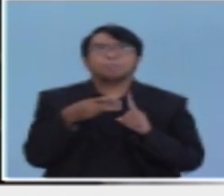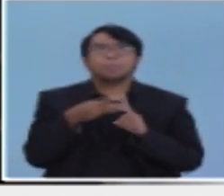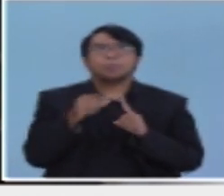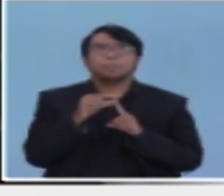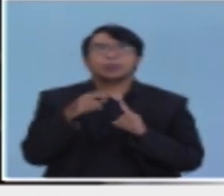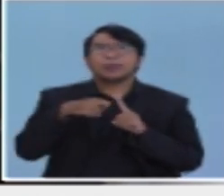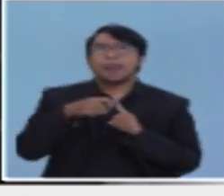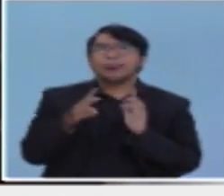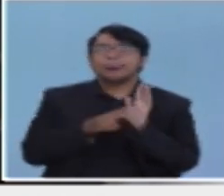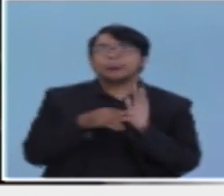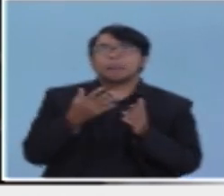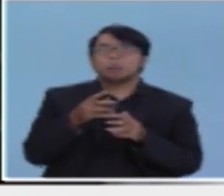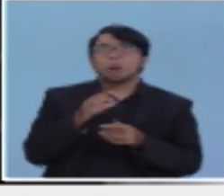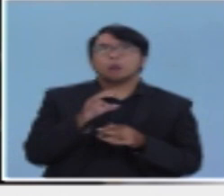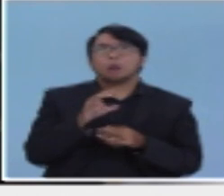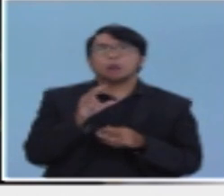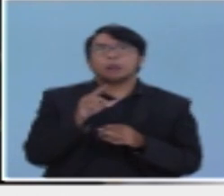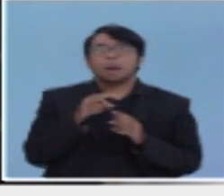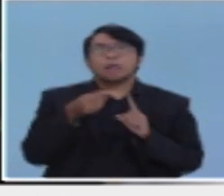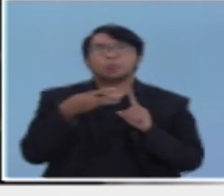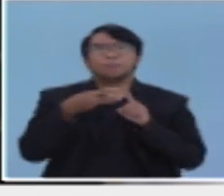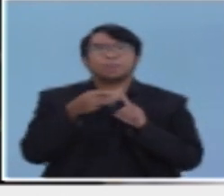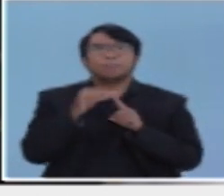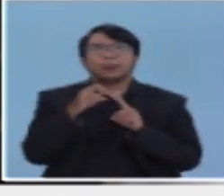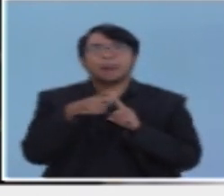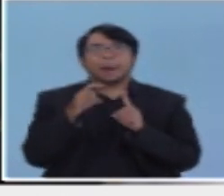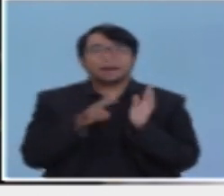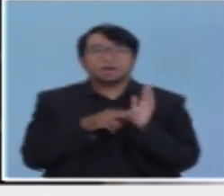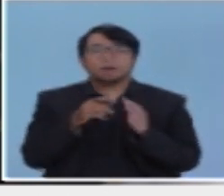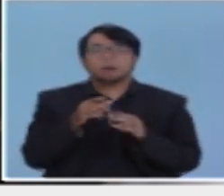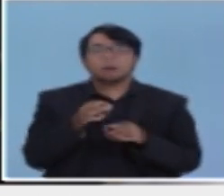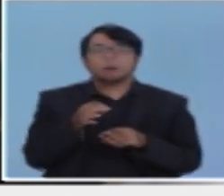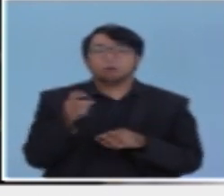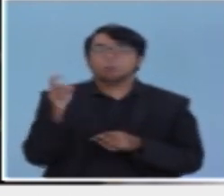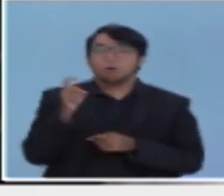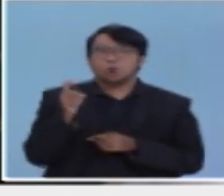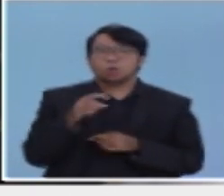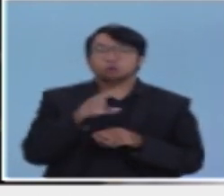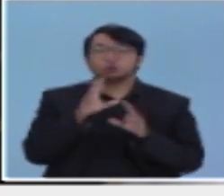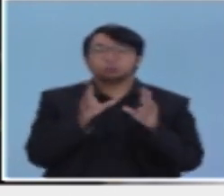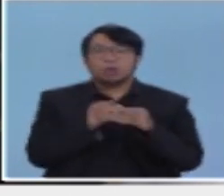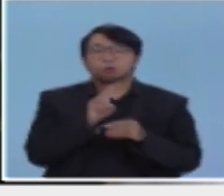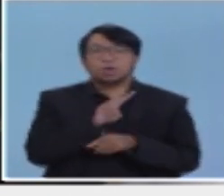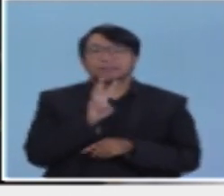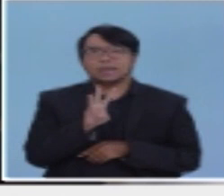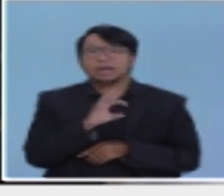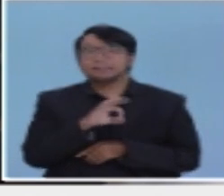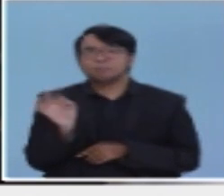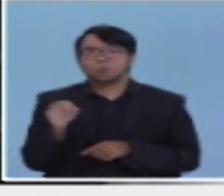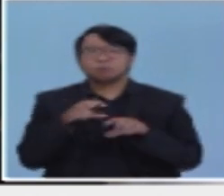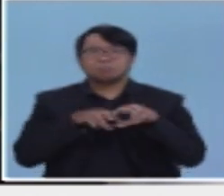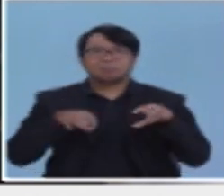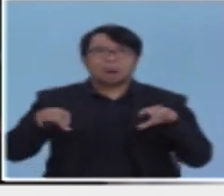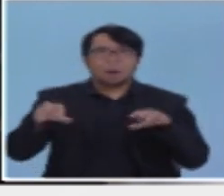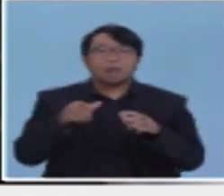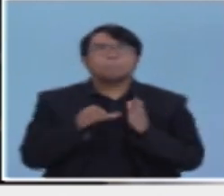pemerintah kota Bogor sekitar 23.000. Mulai kemarin kita turunkan semua secara bertahap melalui PT POS.